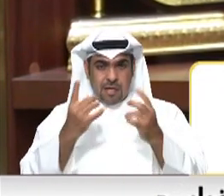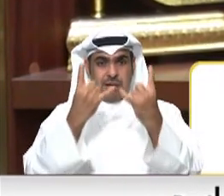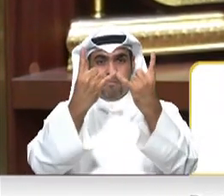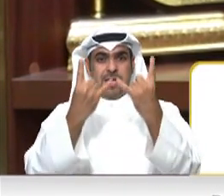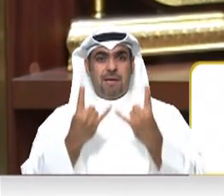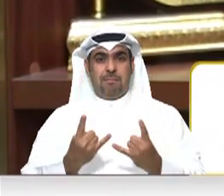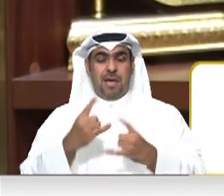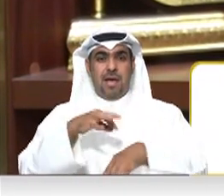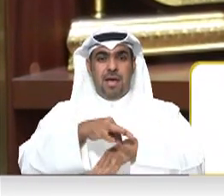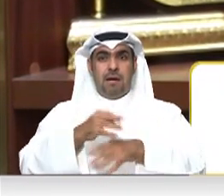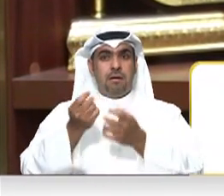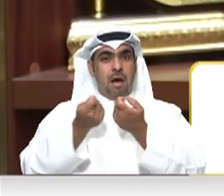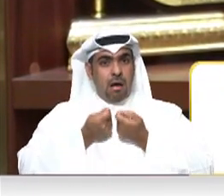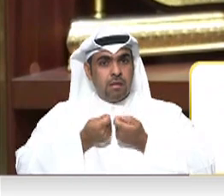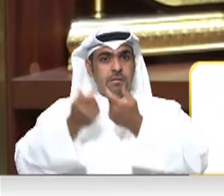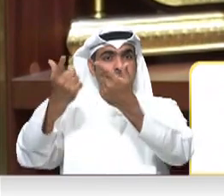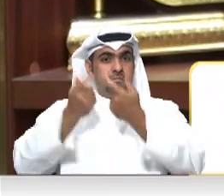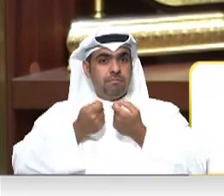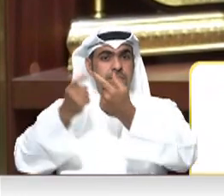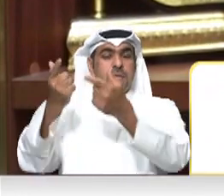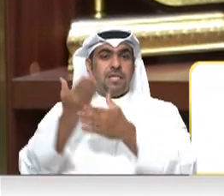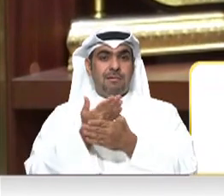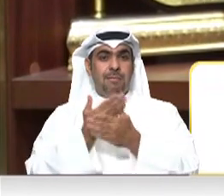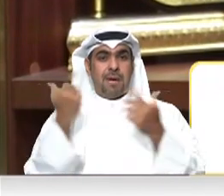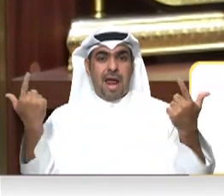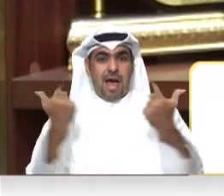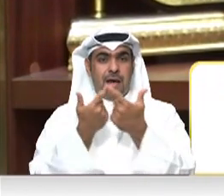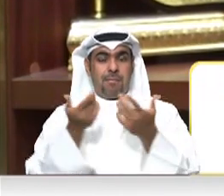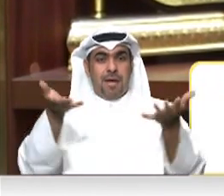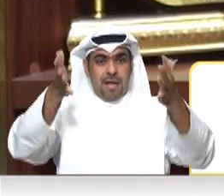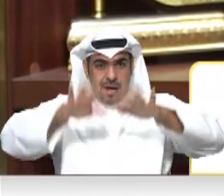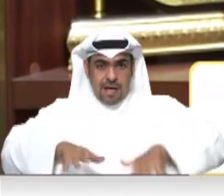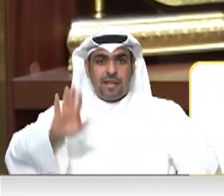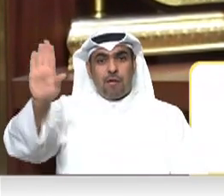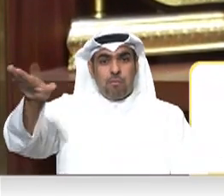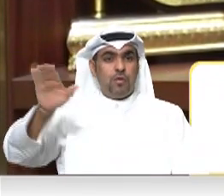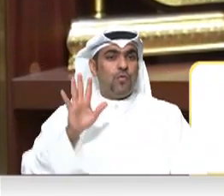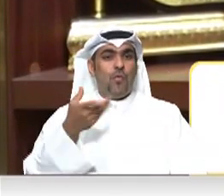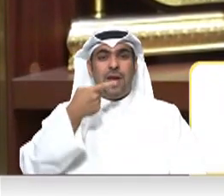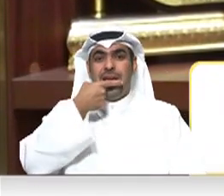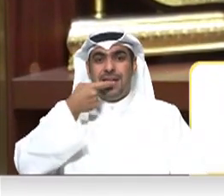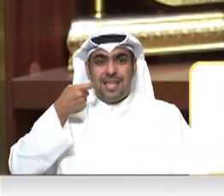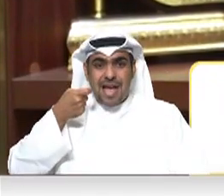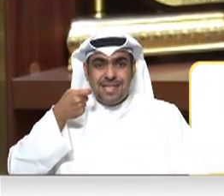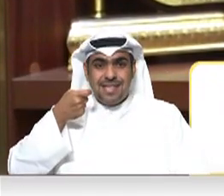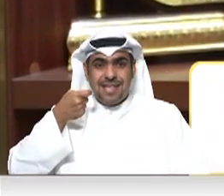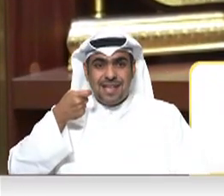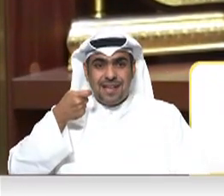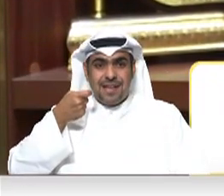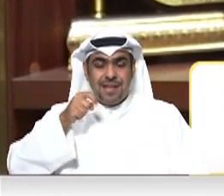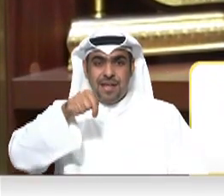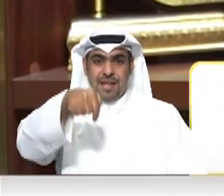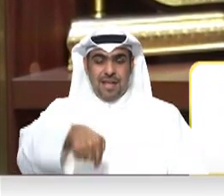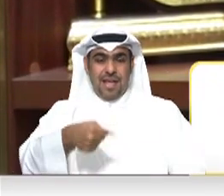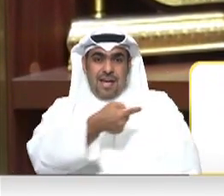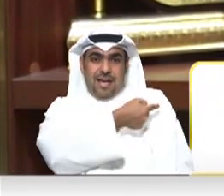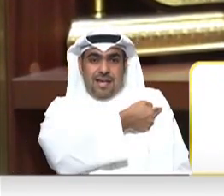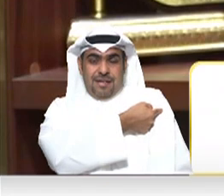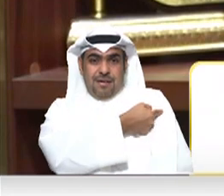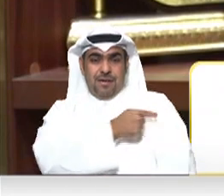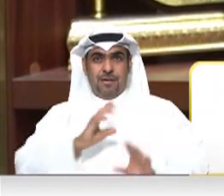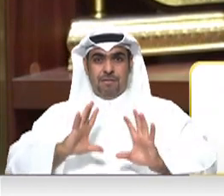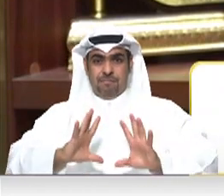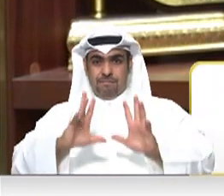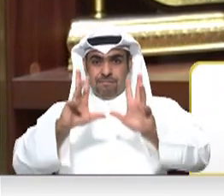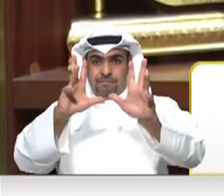النازحين الذين يقطنون حاليا في المخا. بطبيعة الحال المركز